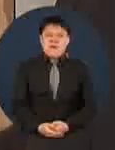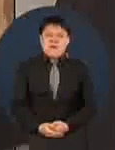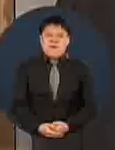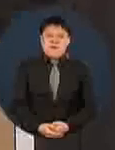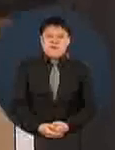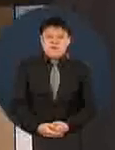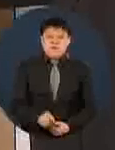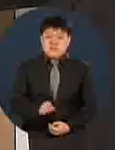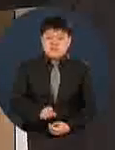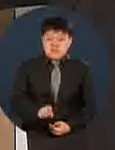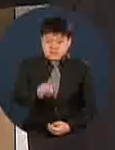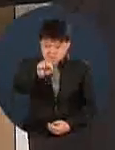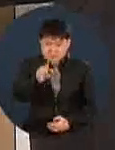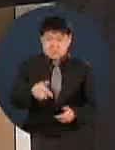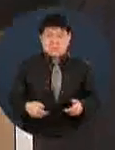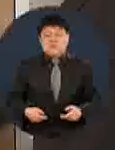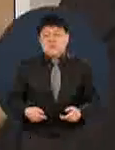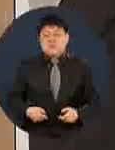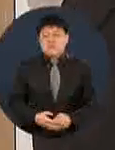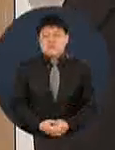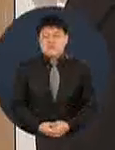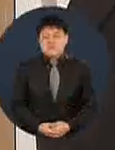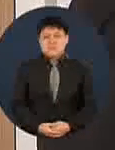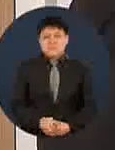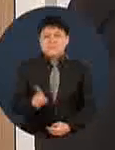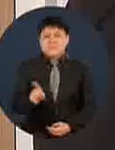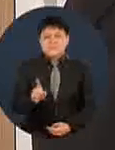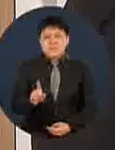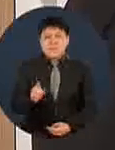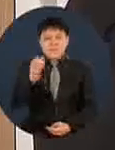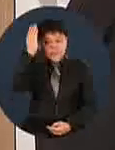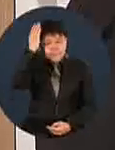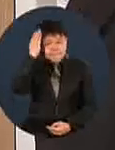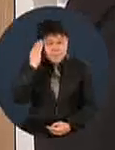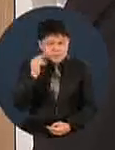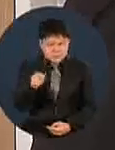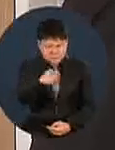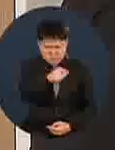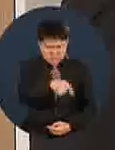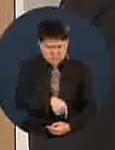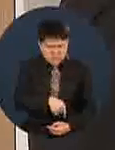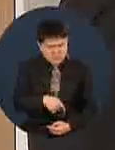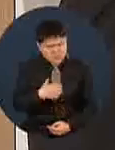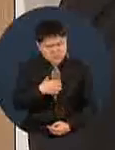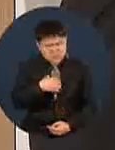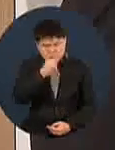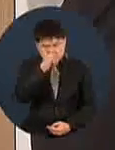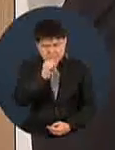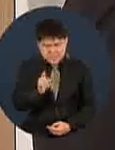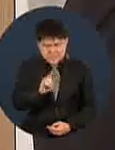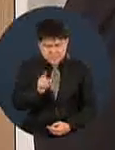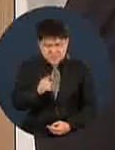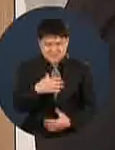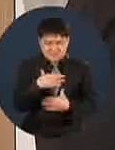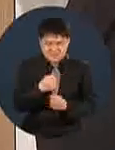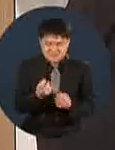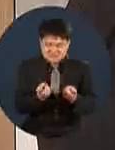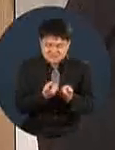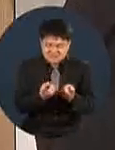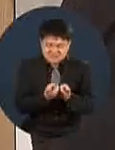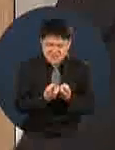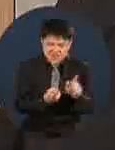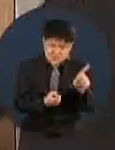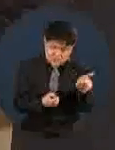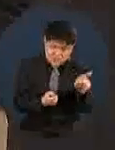나갈 수 없습니다. 이렇게. 네. 그러니까 이제 흙 말도 조금 위험하다고 네. 생각을 하고 안정을 취했죠. 그렇습니다.